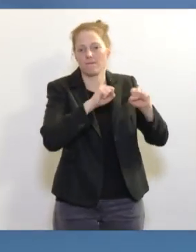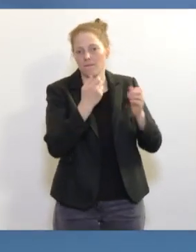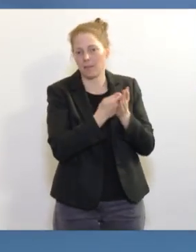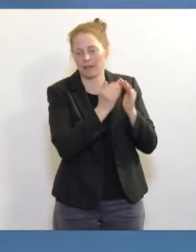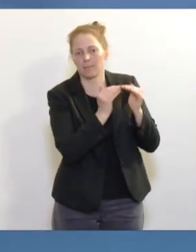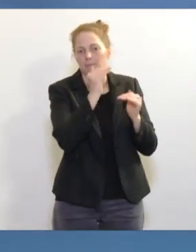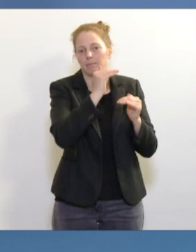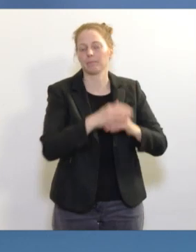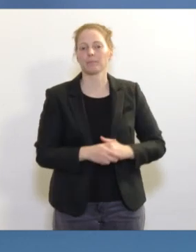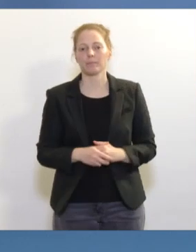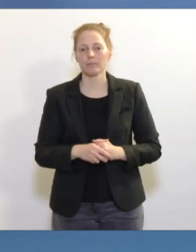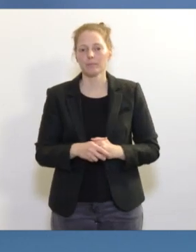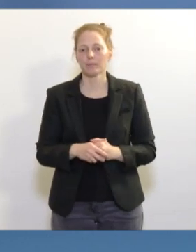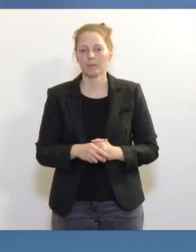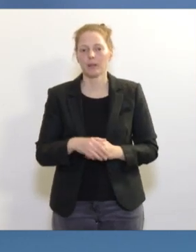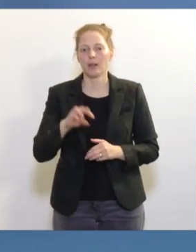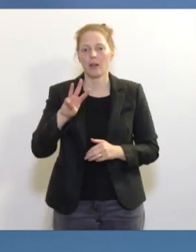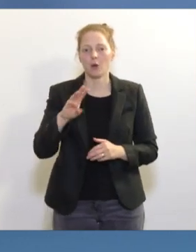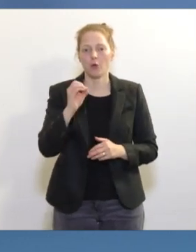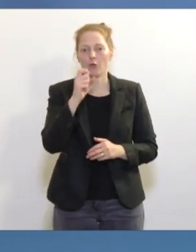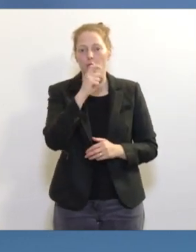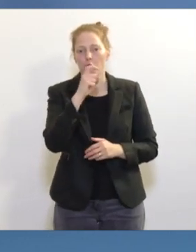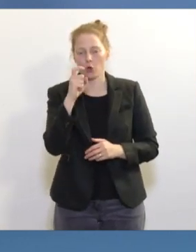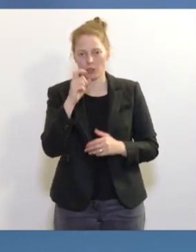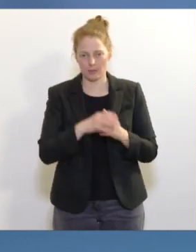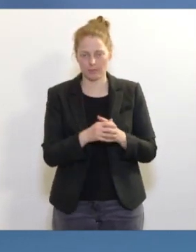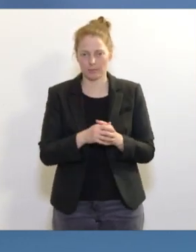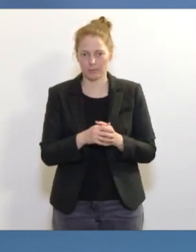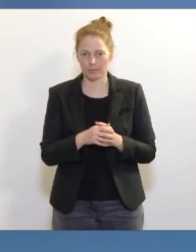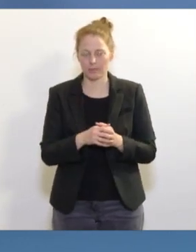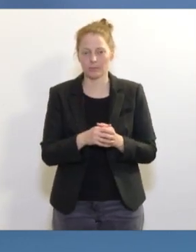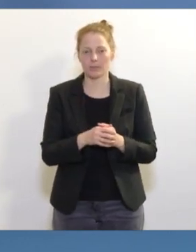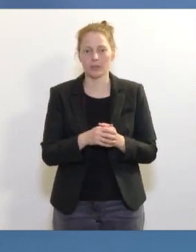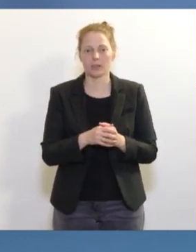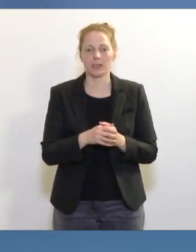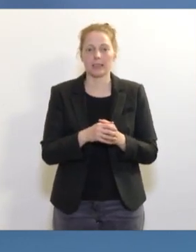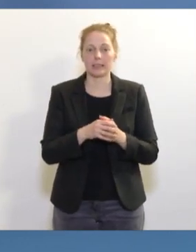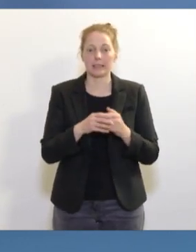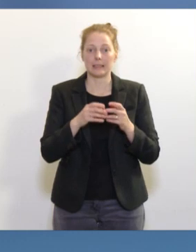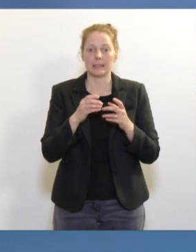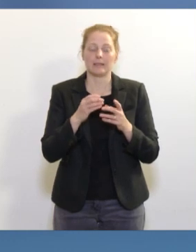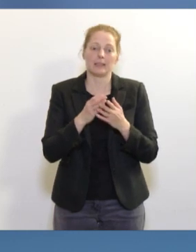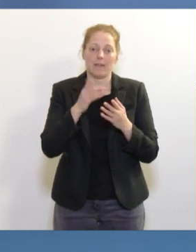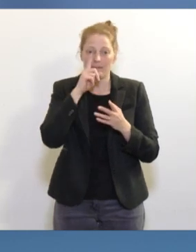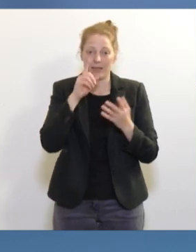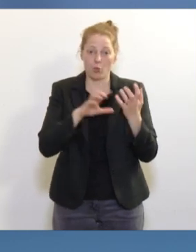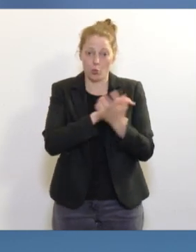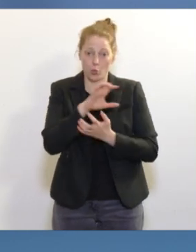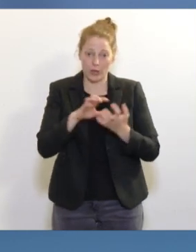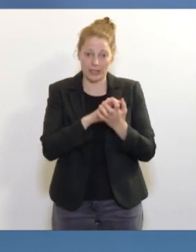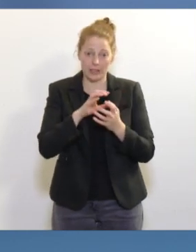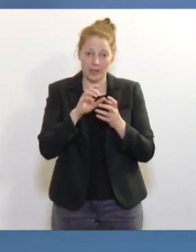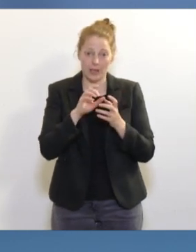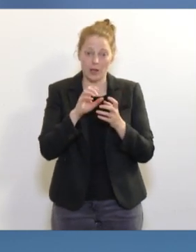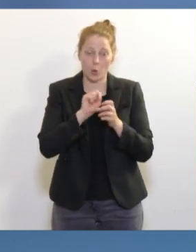Dann bin ich ein Froh von Vox. Zu Post-Corona-Rezession. Patronat wird Herr